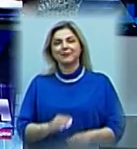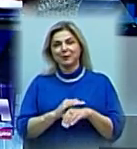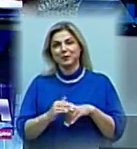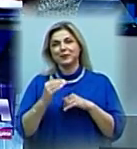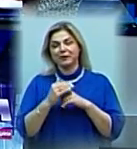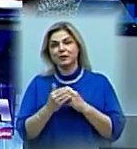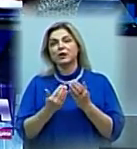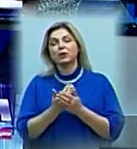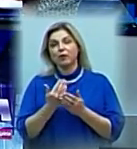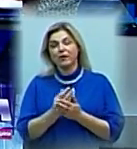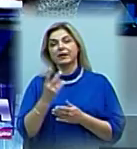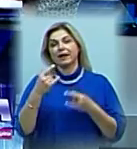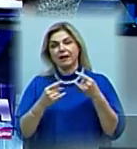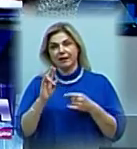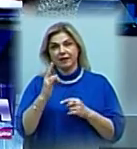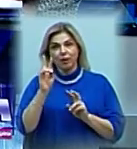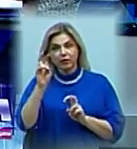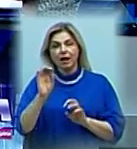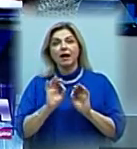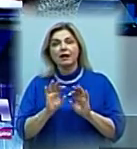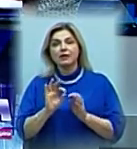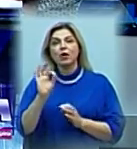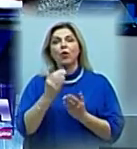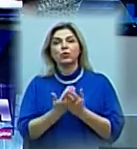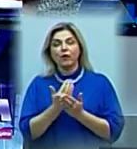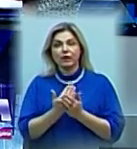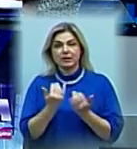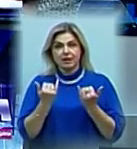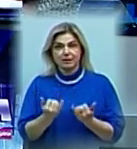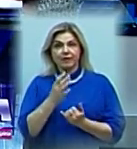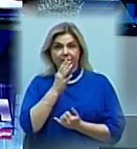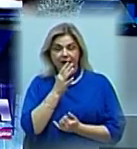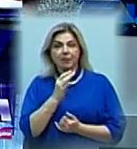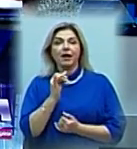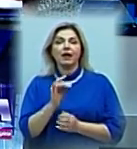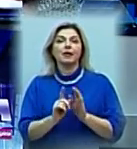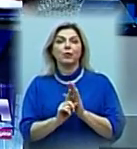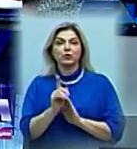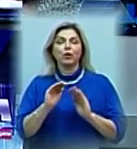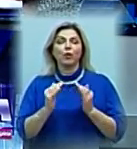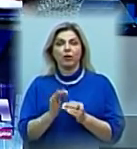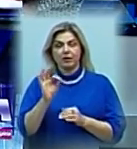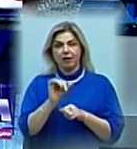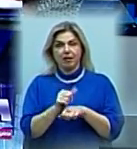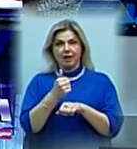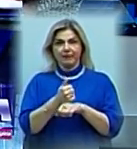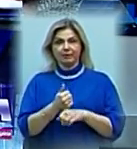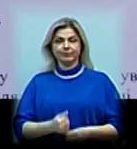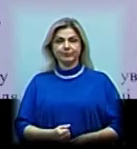Добрий вечір. Новини на телеканалі «Миколаїв». Розповімо про події на цей час. Я Наталя Забазнова. А на початку коротко про